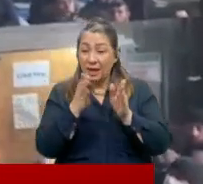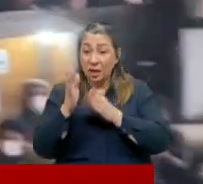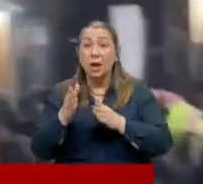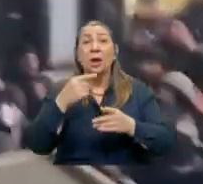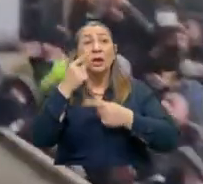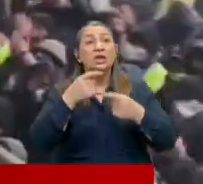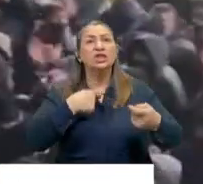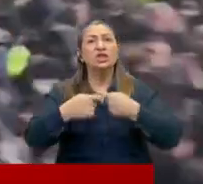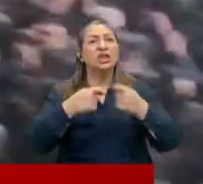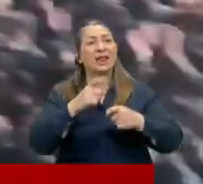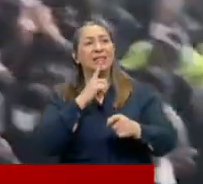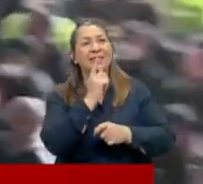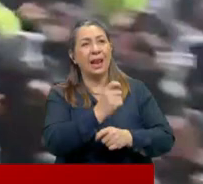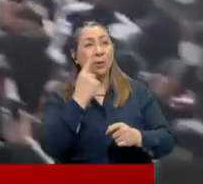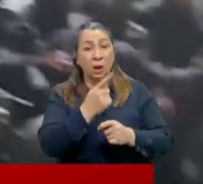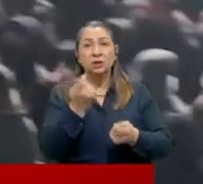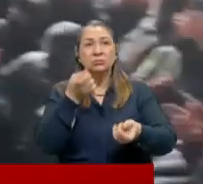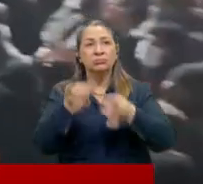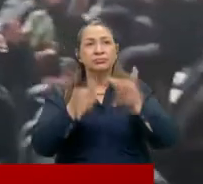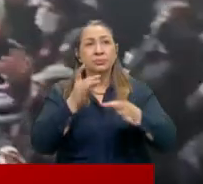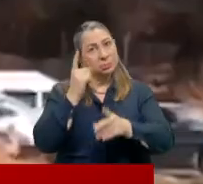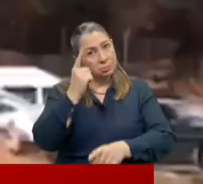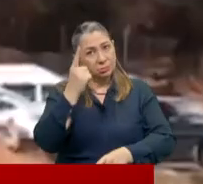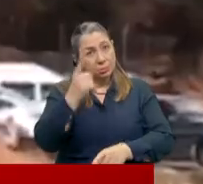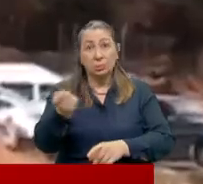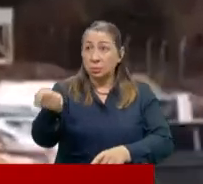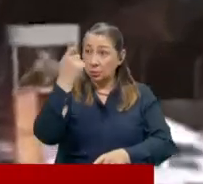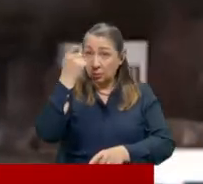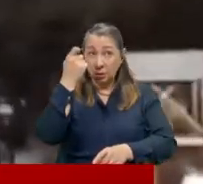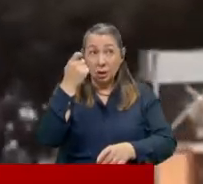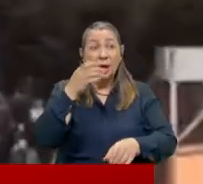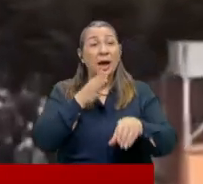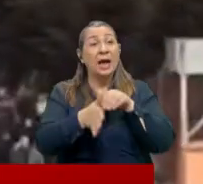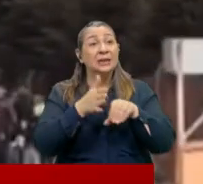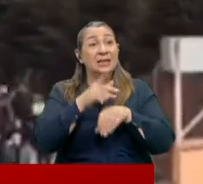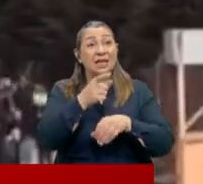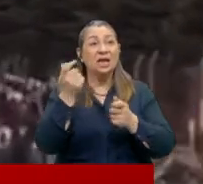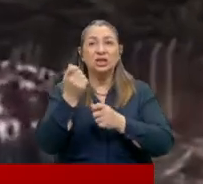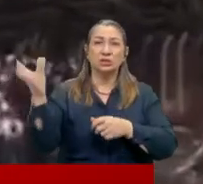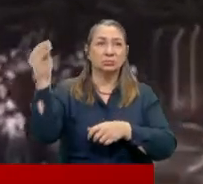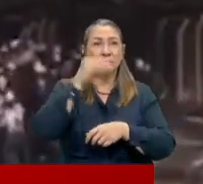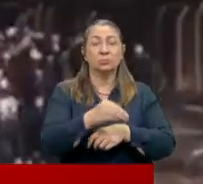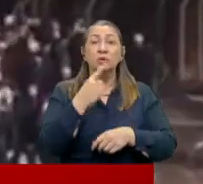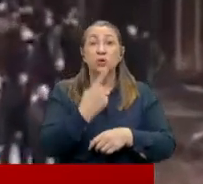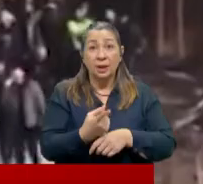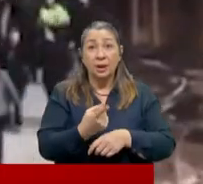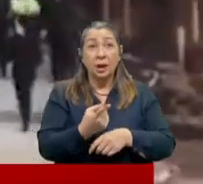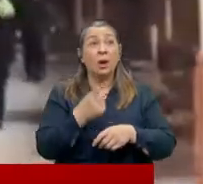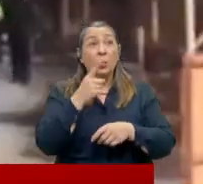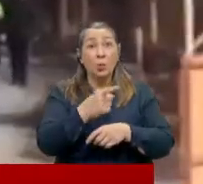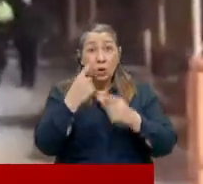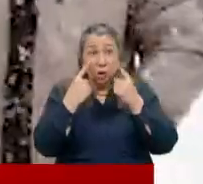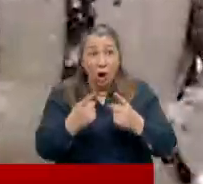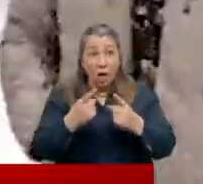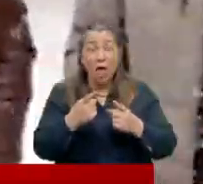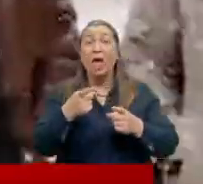göre şirket taleplerine karşılık işten çıkarma tehdidinde bulundu. Kayseri'den işçi taşıyacaklarını söylediler. Bunun